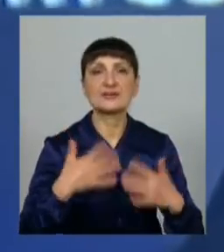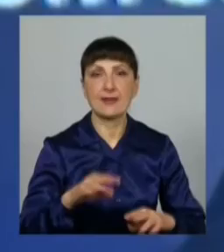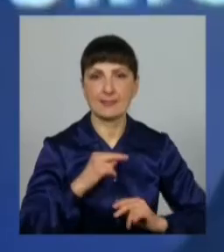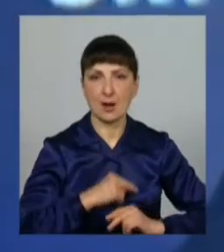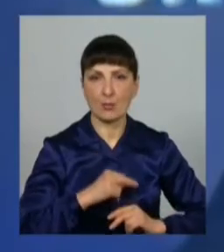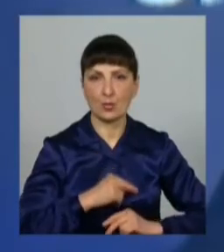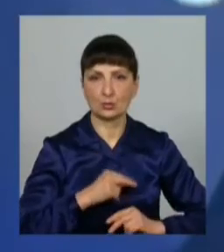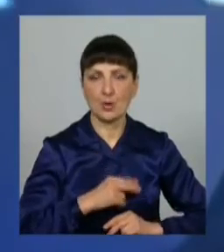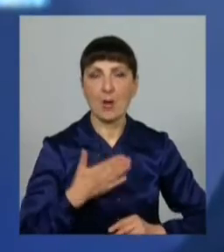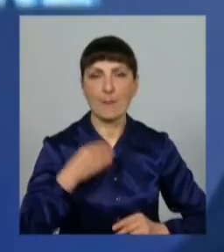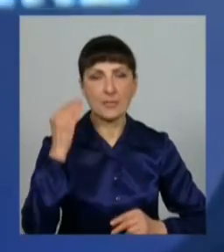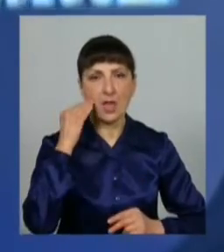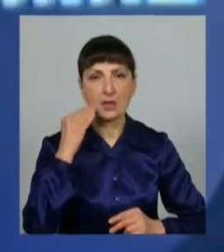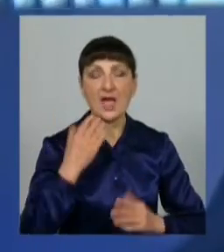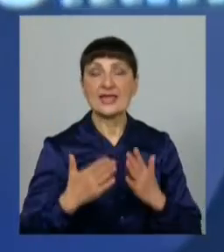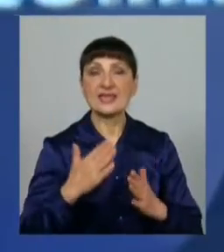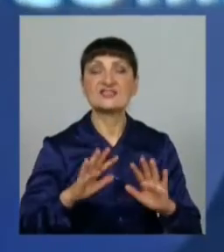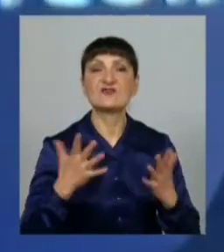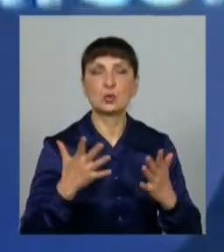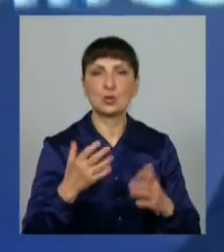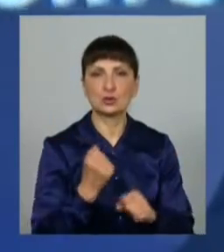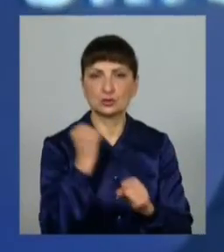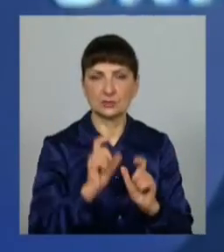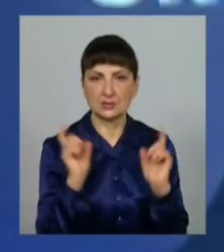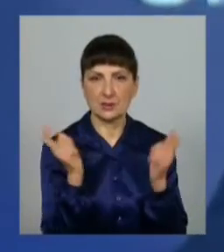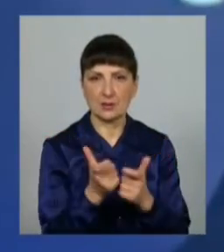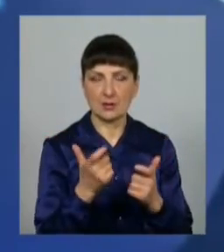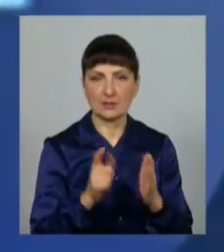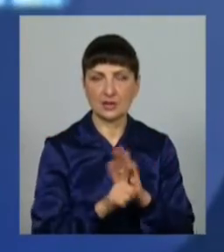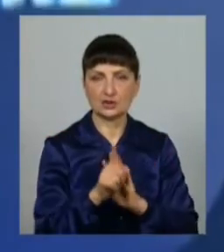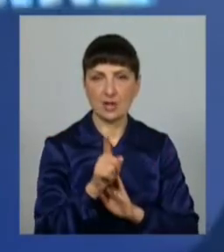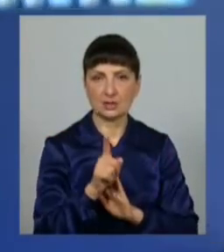работу, по нашей оценке. Но это при условии, в случае введения ограничительных мер полных.